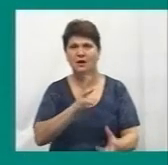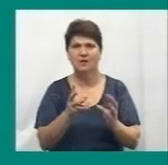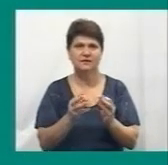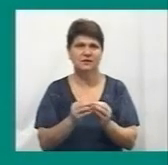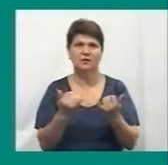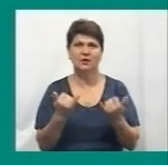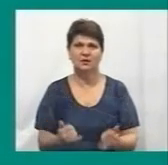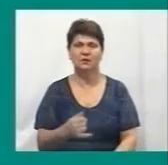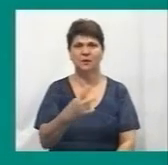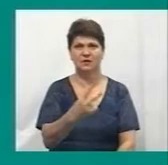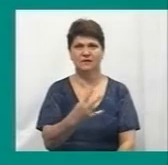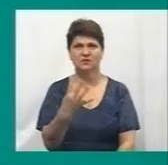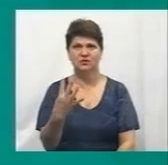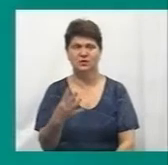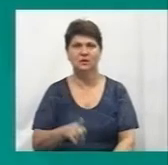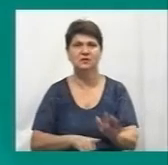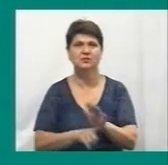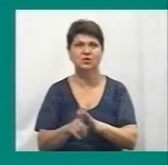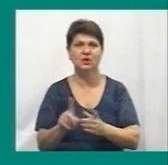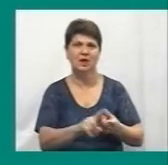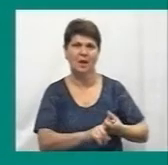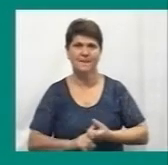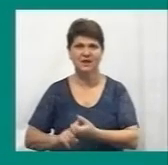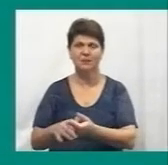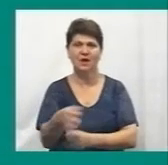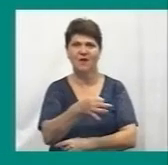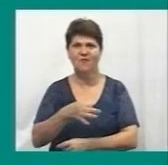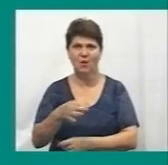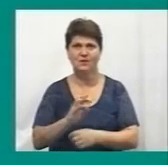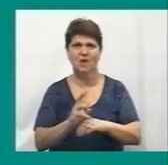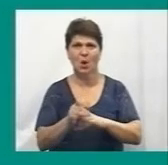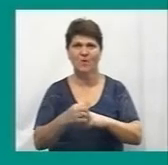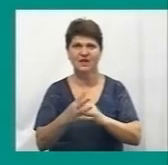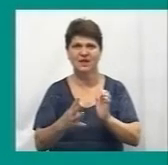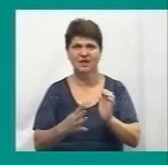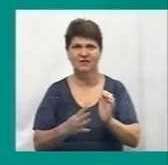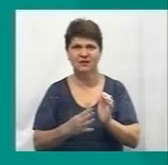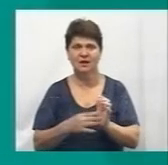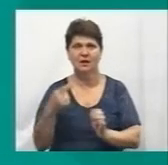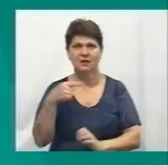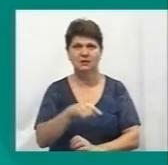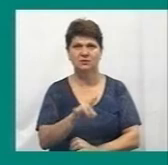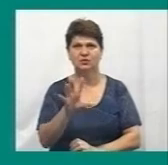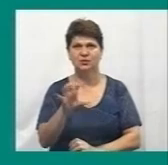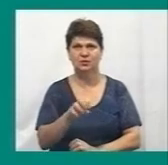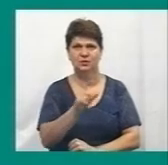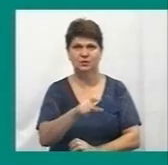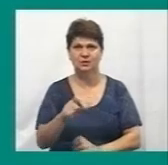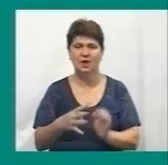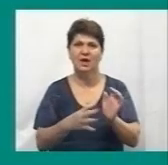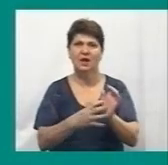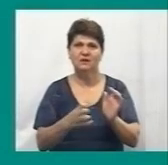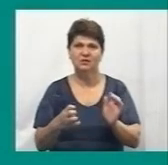тепер 24. З початку пандемії в області на COVID-19 захворіли 1500 людей, з них 915